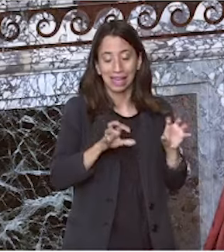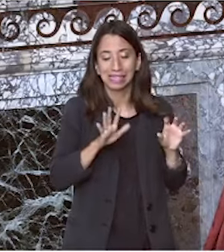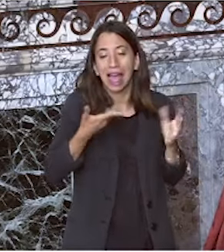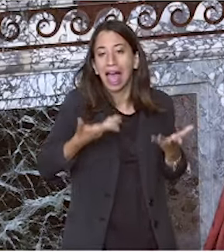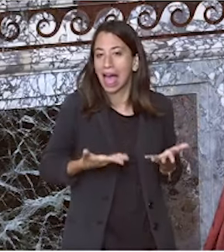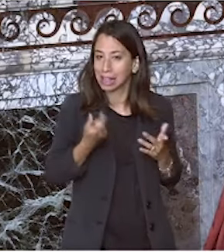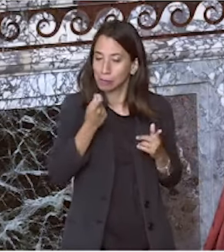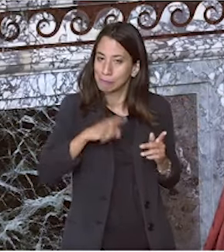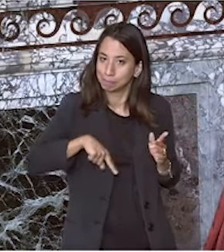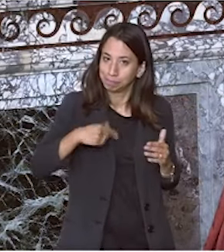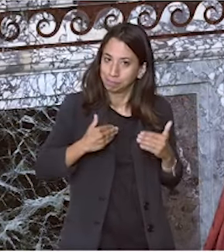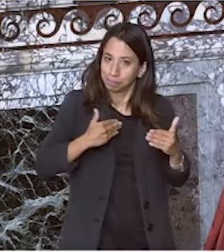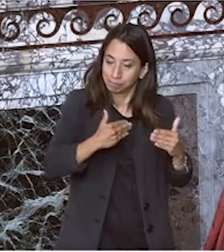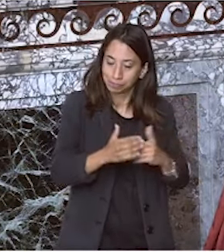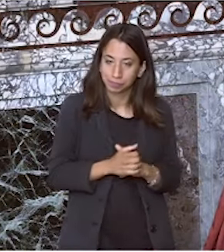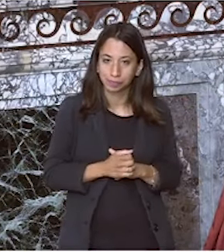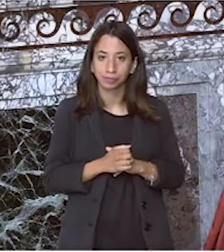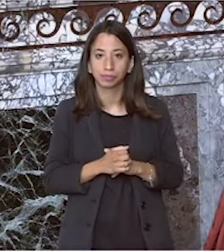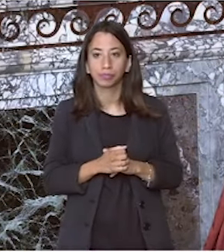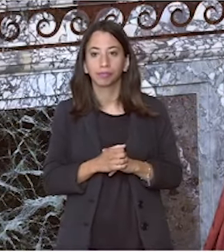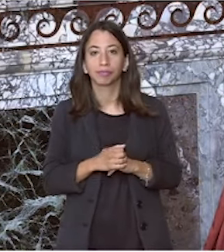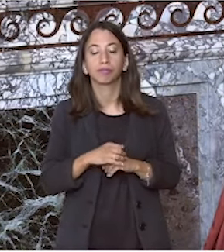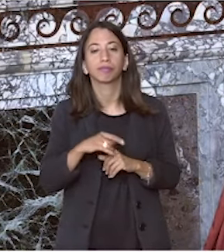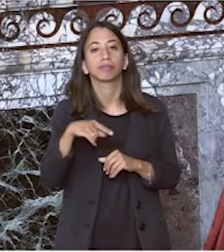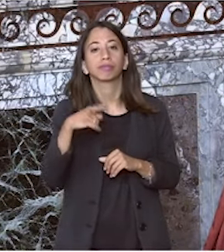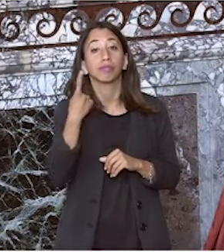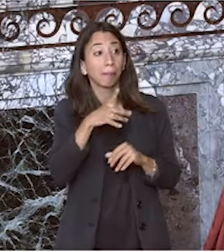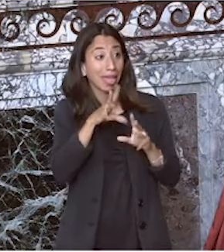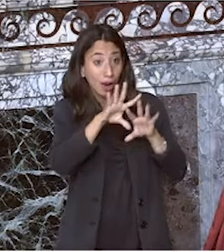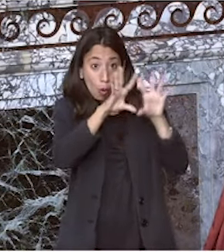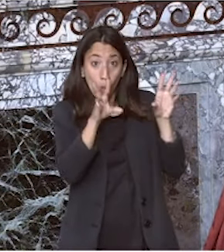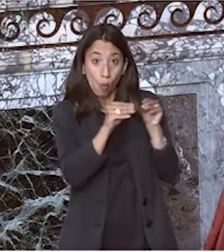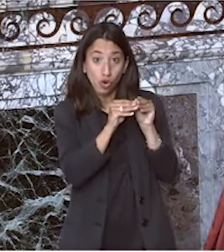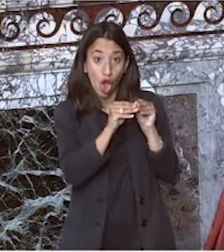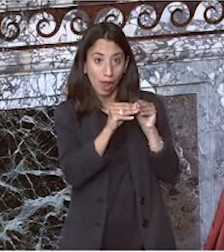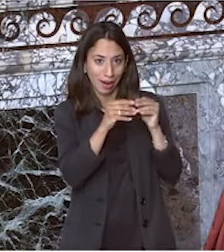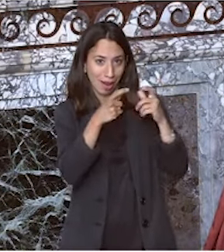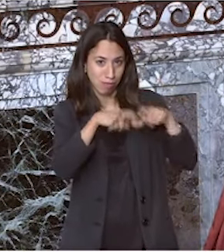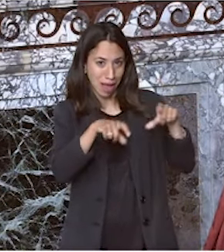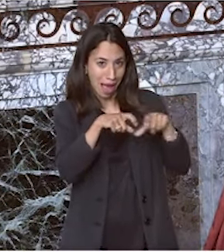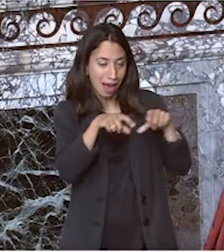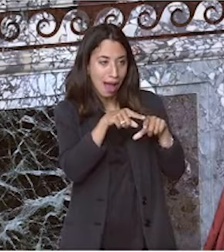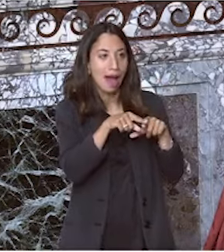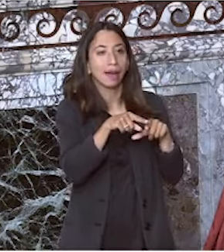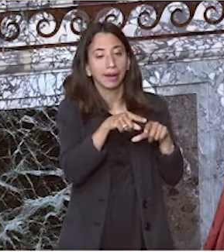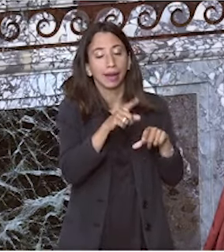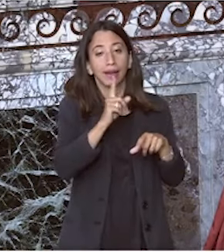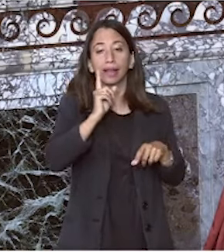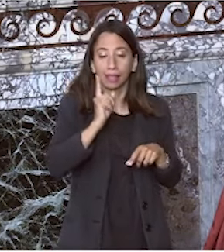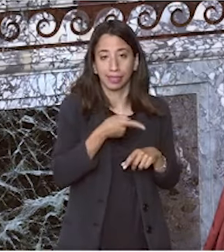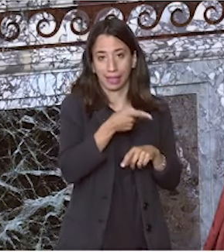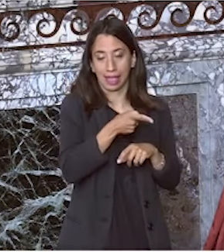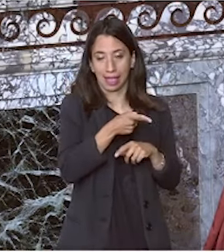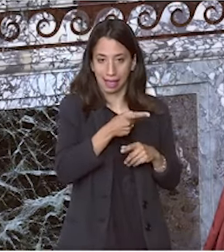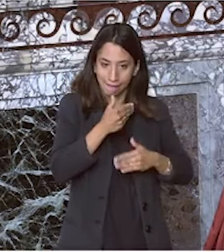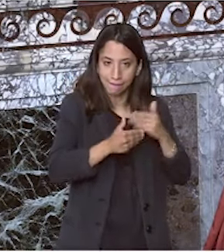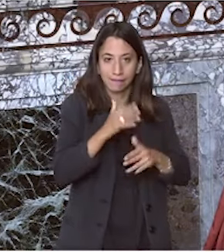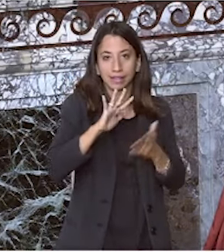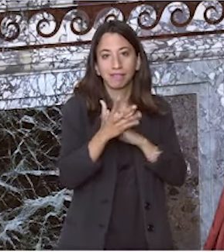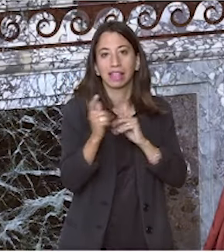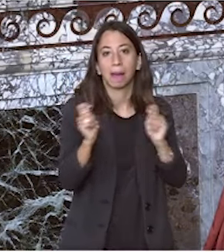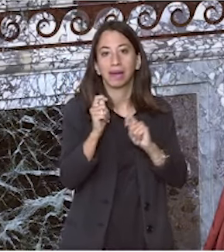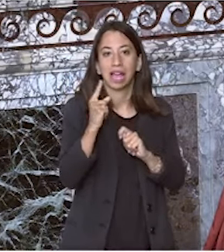L'introduzione di un titolo europeo privo di rischio e il completamento dell'unione bancaria sono le precondizioni per creare un mercato unico dei capitali, ma non